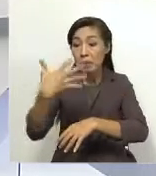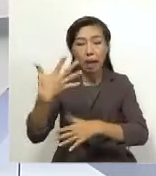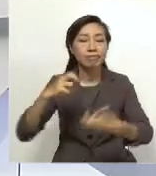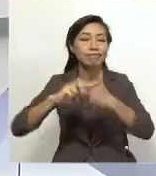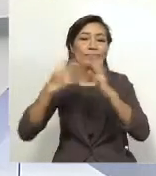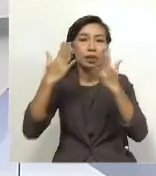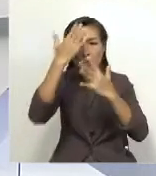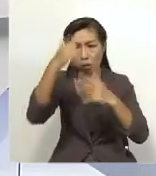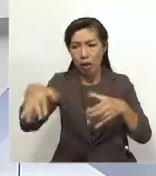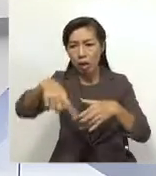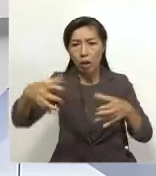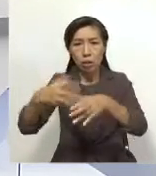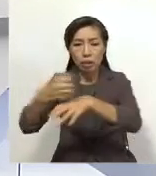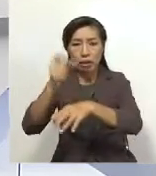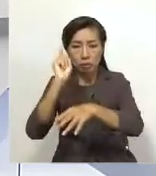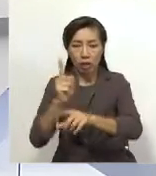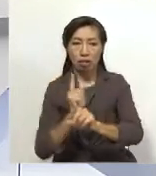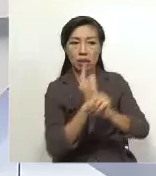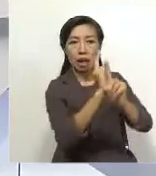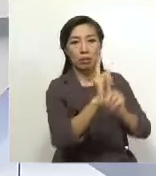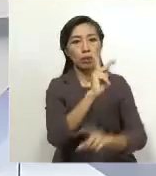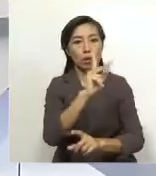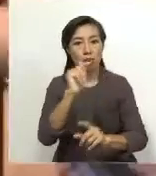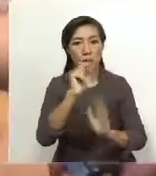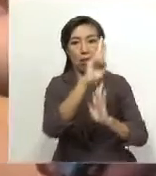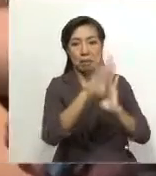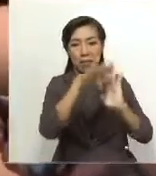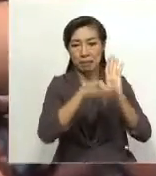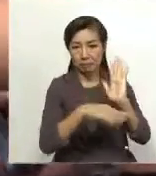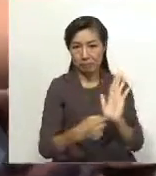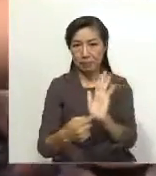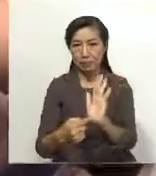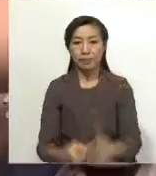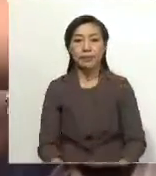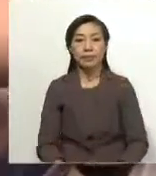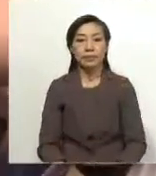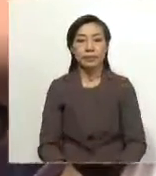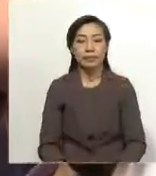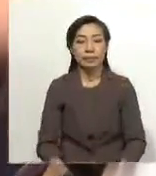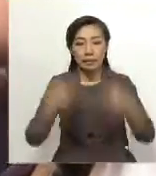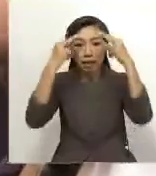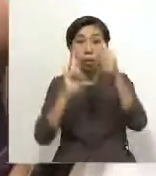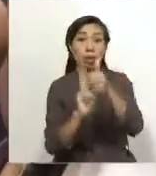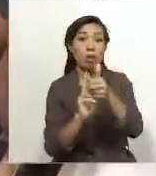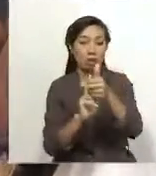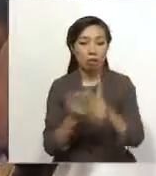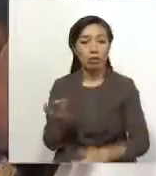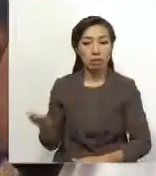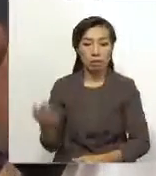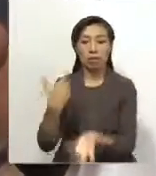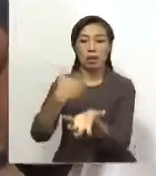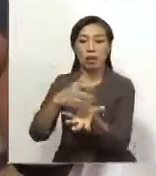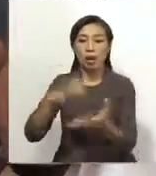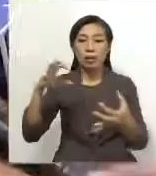ราะว่าทุกพรรคต้องปฏิบัติตามระเบียบที่กกต.เป็นคนกำหนดครับพลเอกประวิตรวงษ์สุวรรณรองนายกรัฐมนตรีนะครับ